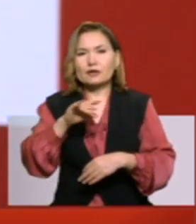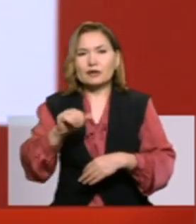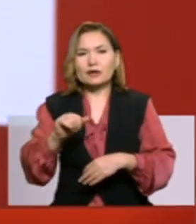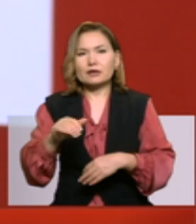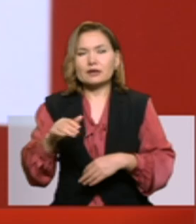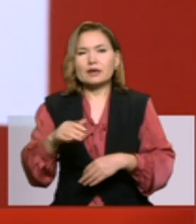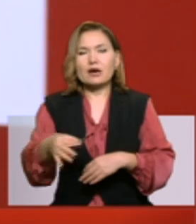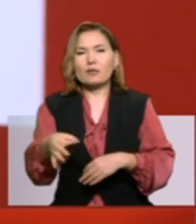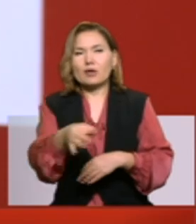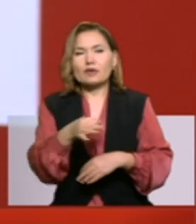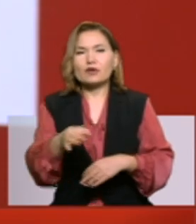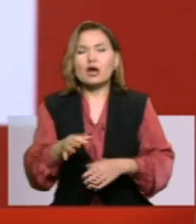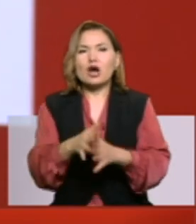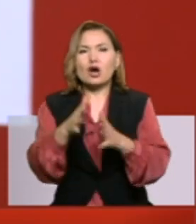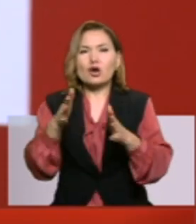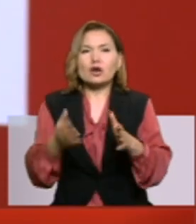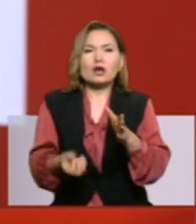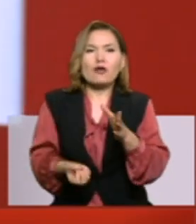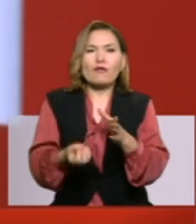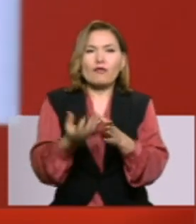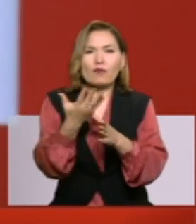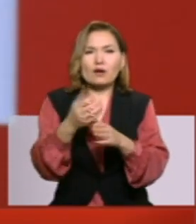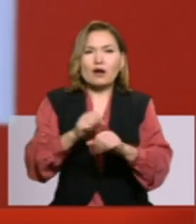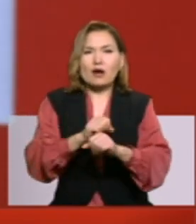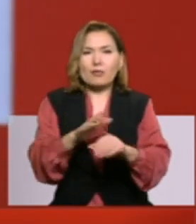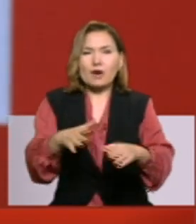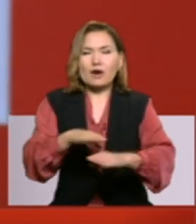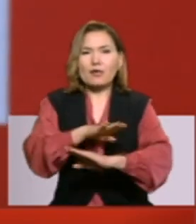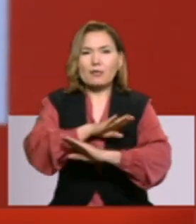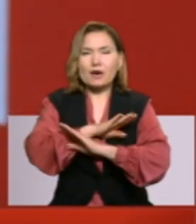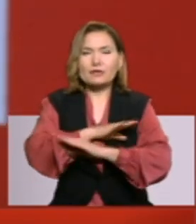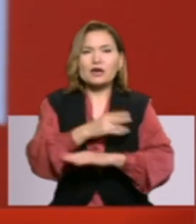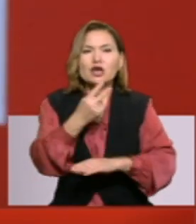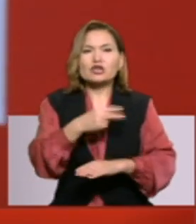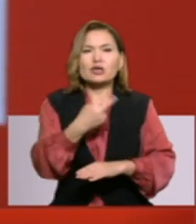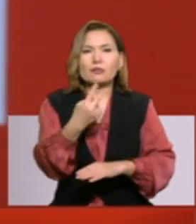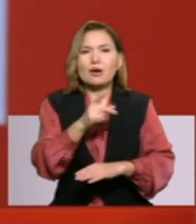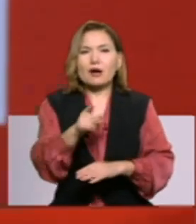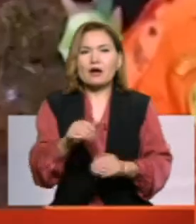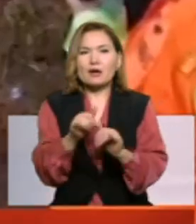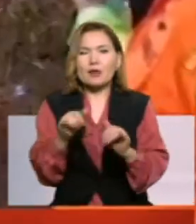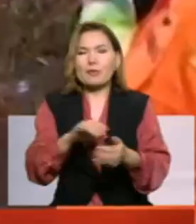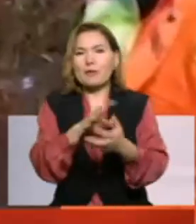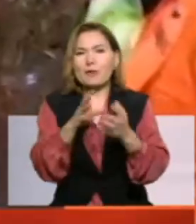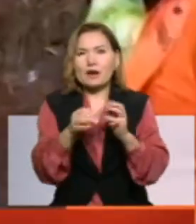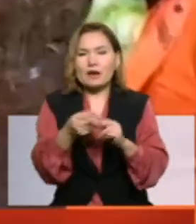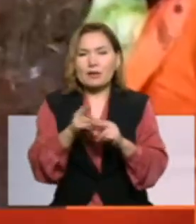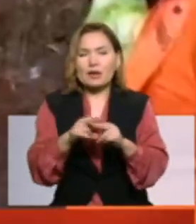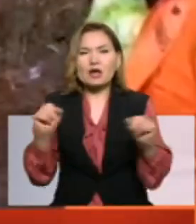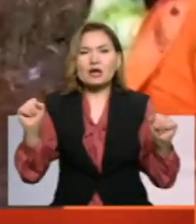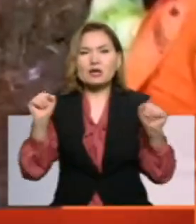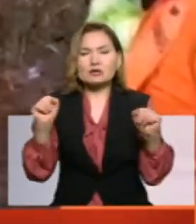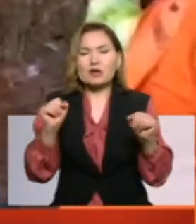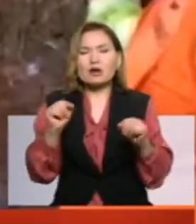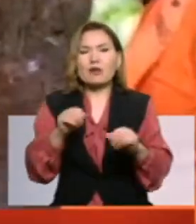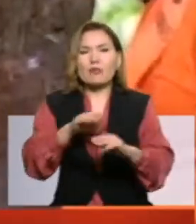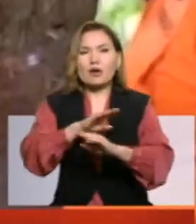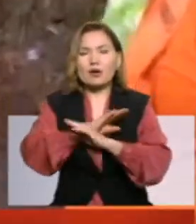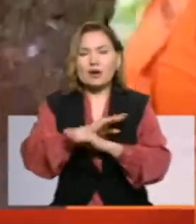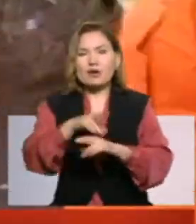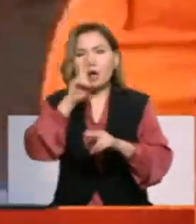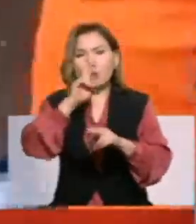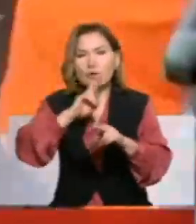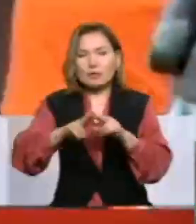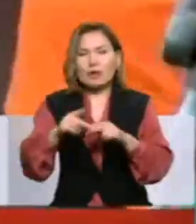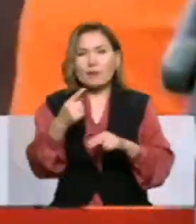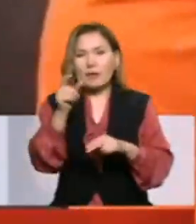Батыс Суматра аралында вулкан атқылауынан қаза тапқан адамның саны 22-ге жетті. Барлығы альпинист, жоғалып кеткен тағы бір адамды